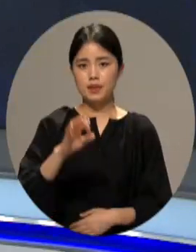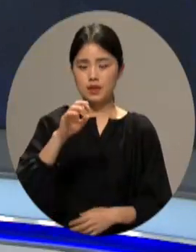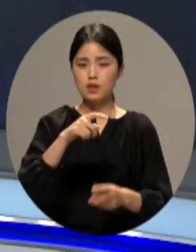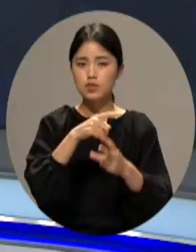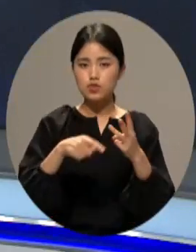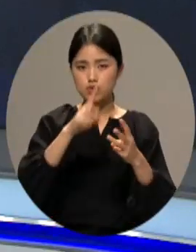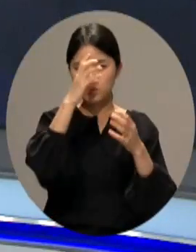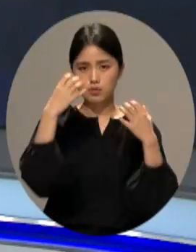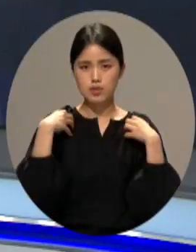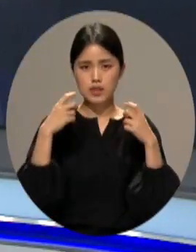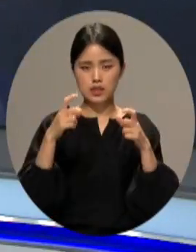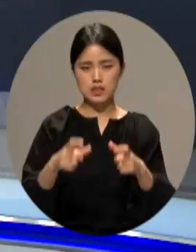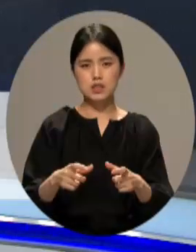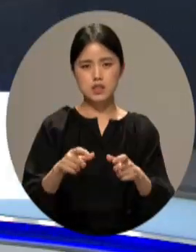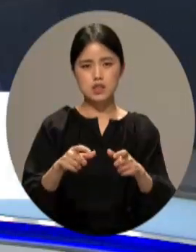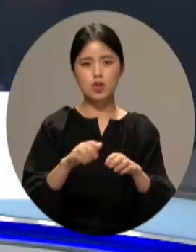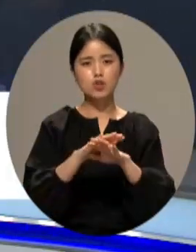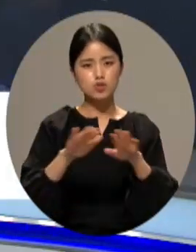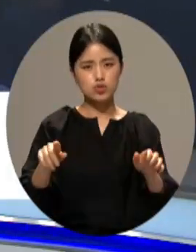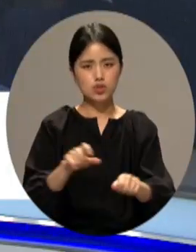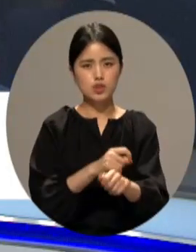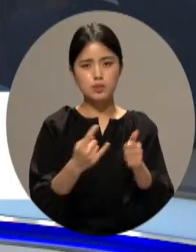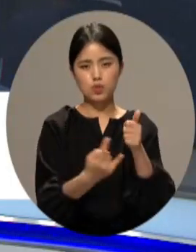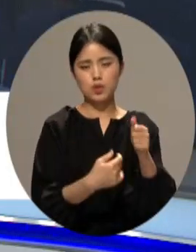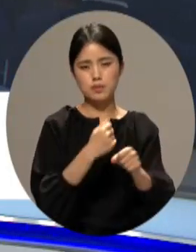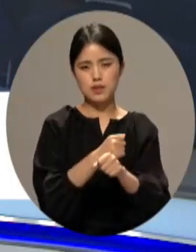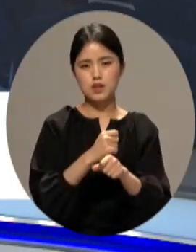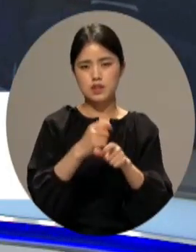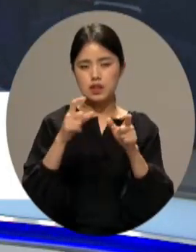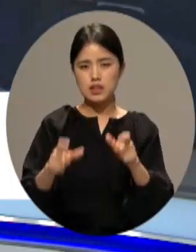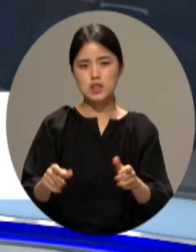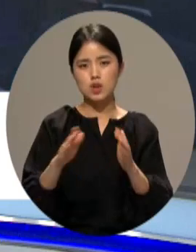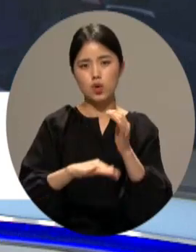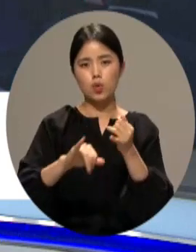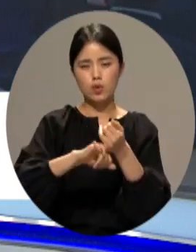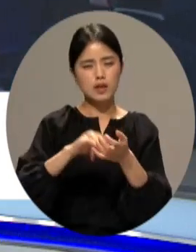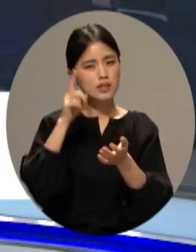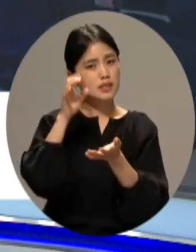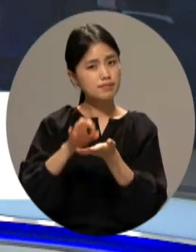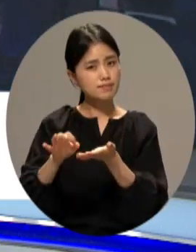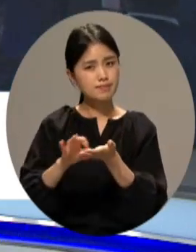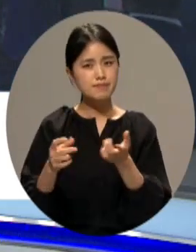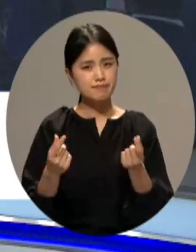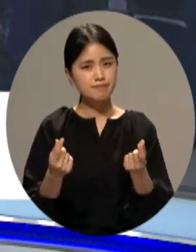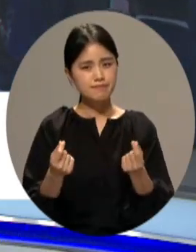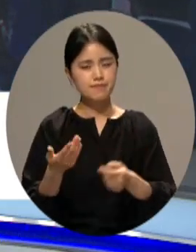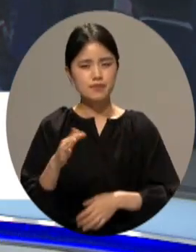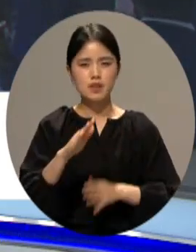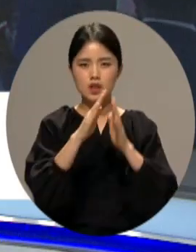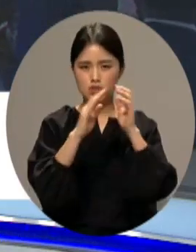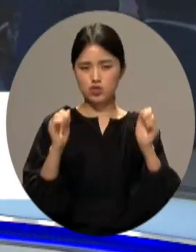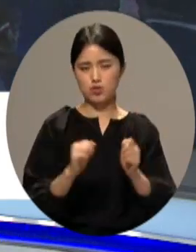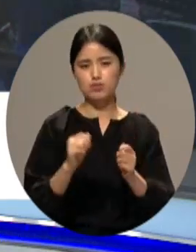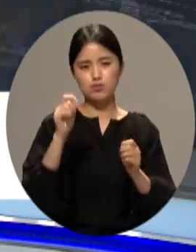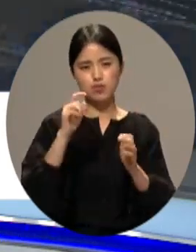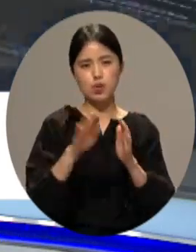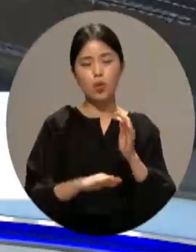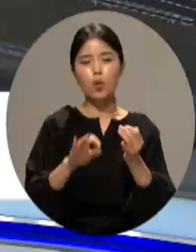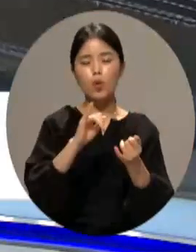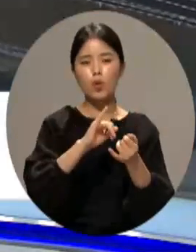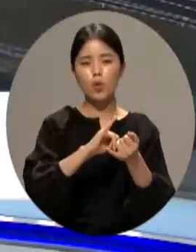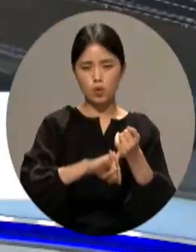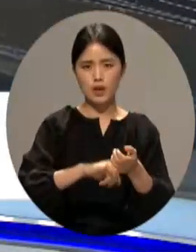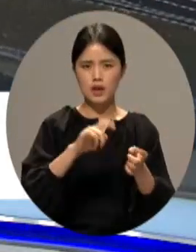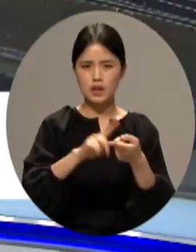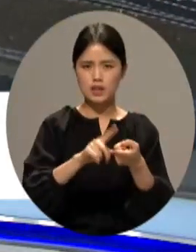윤석열 정부가 지역균형 특위까지 만들어 지역 공약에 신경 쓰고 있는 모양새인데요. 하지만 전북 공약 일부는 이 부처